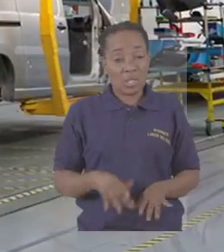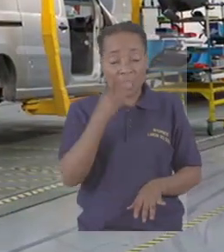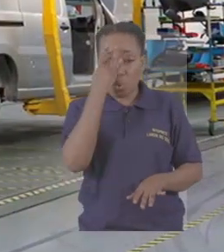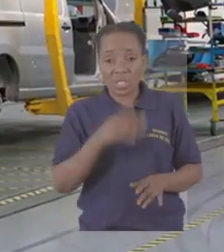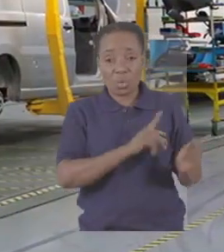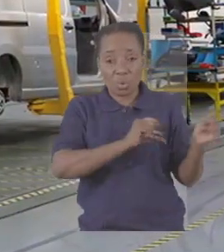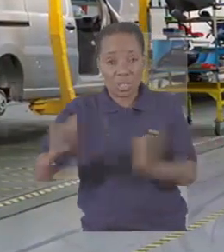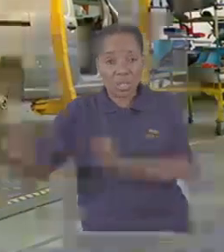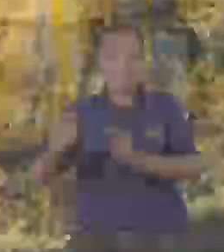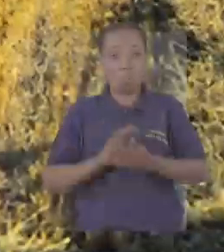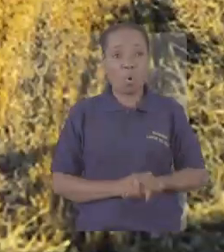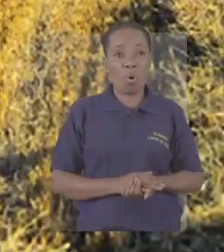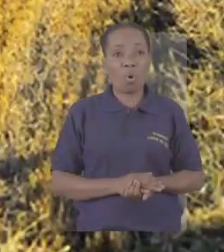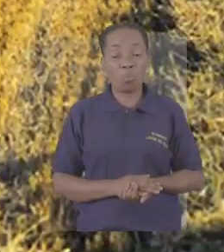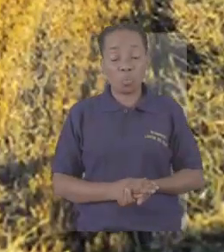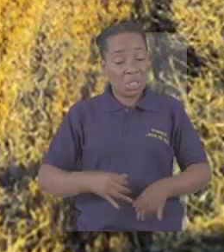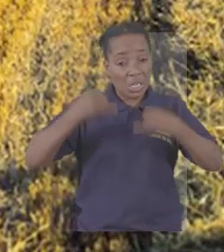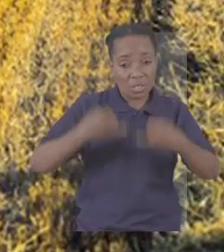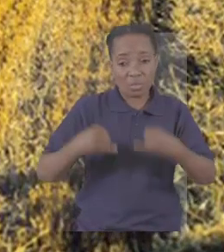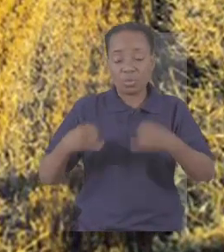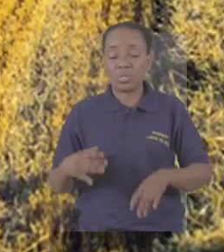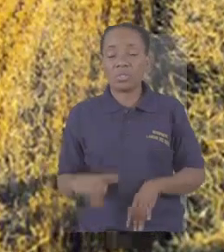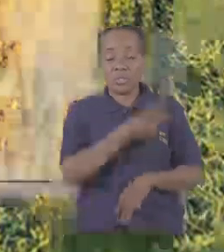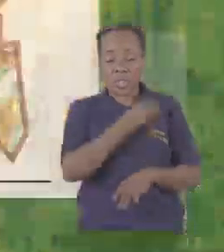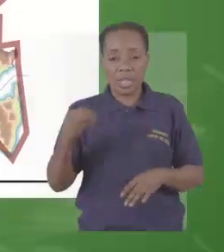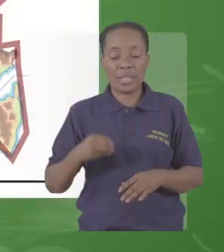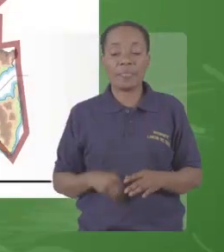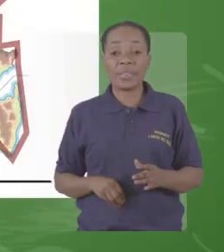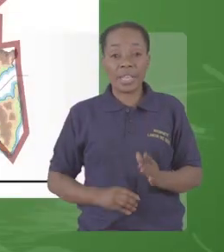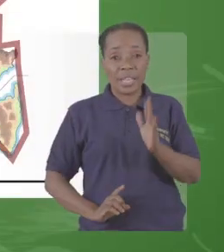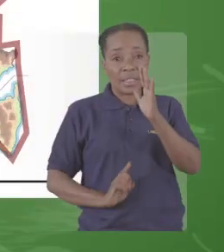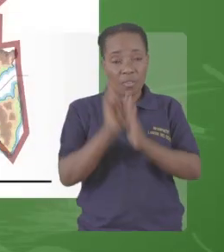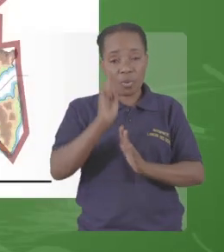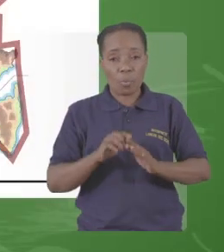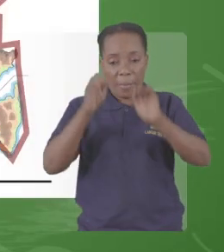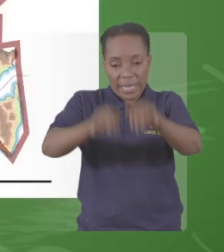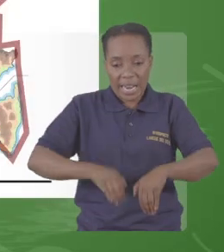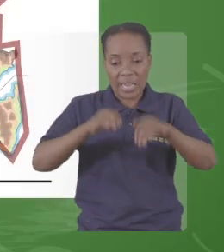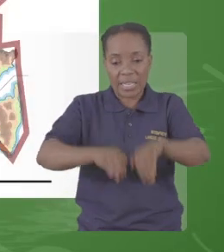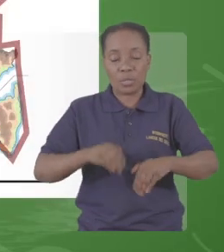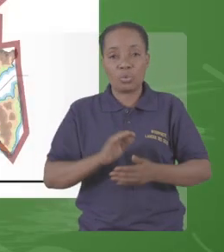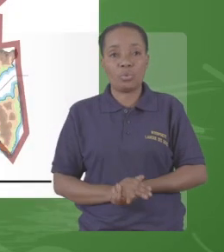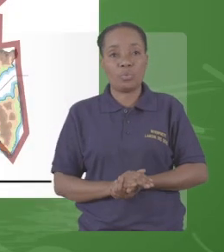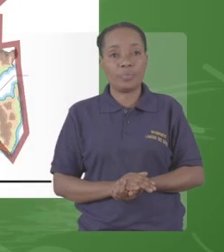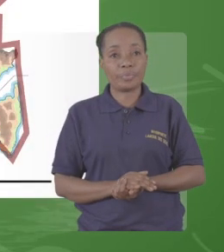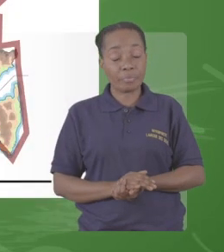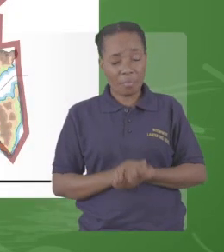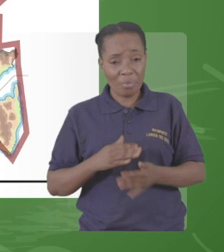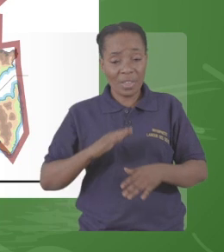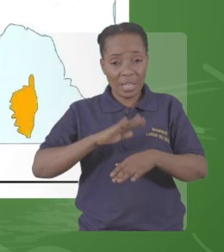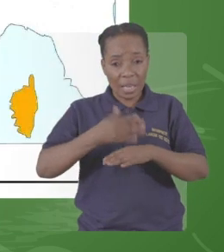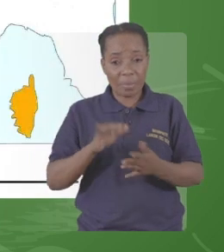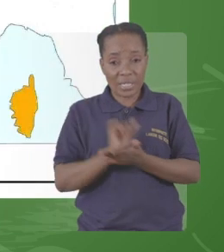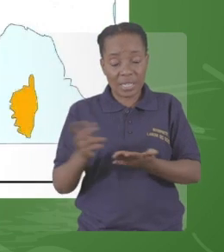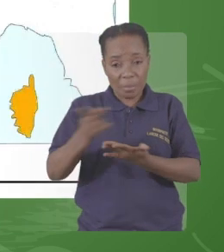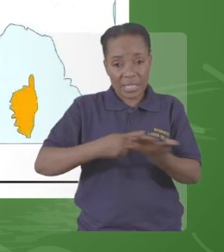de développement d'une agriculture. Cette étape nous amène maintenant